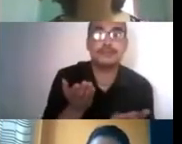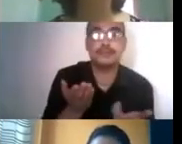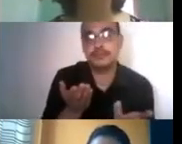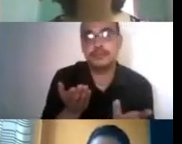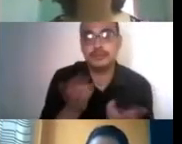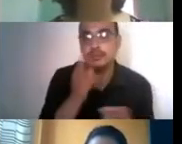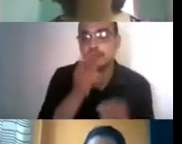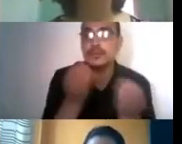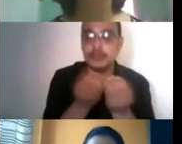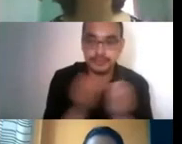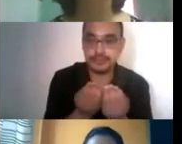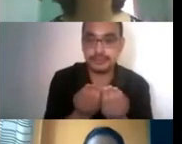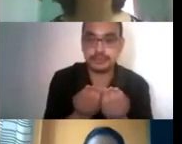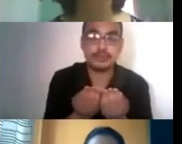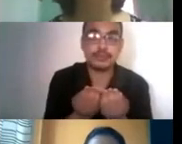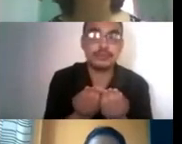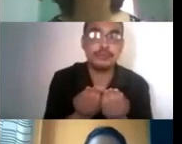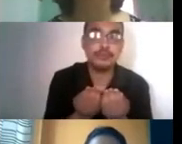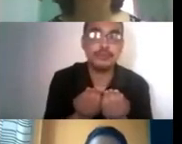त्यसै गरेर